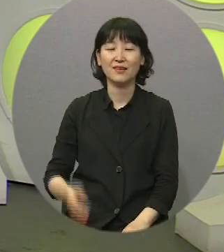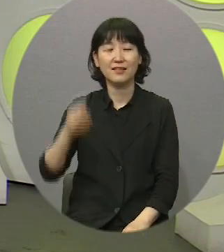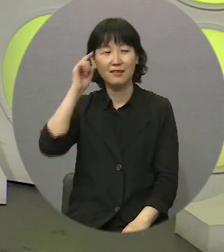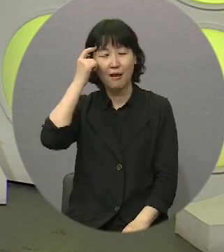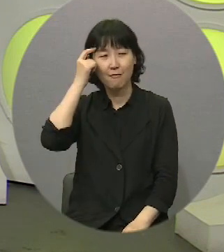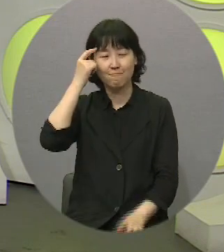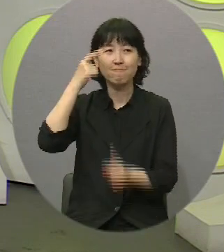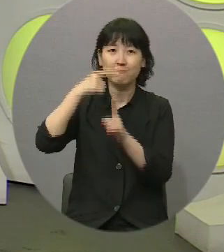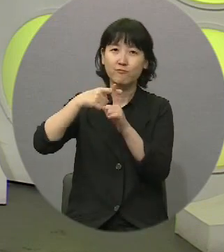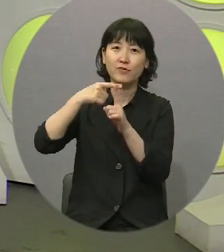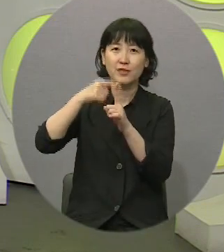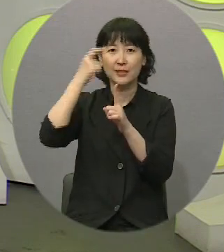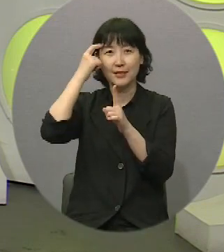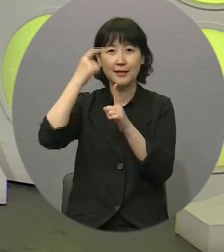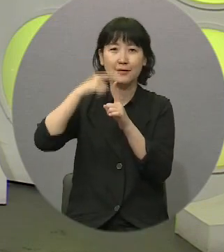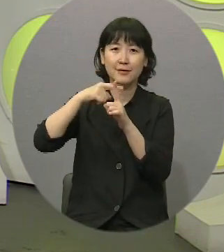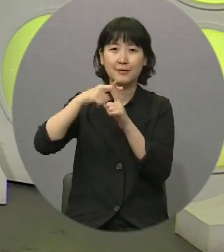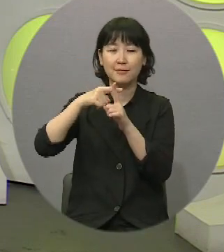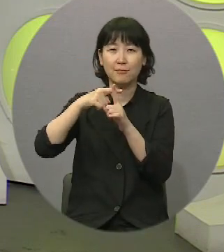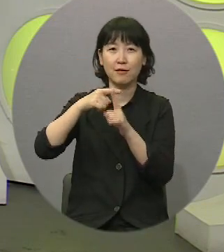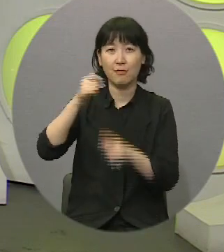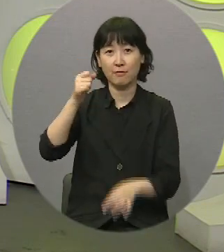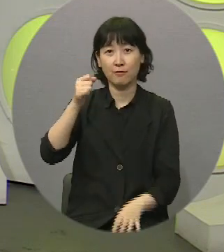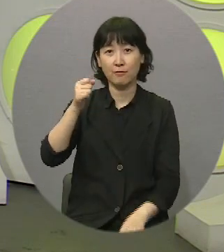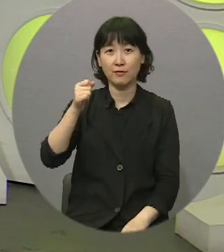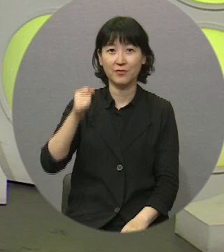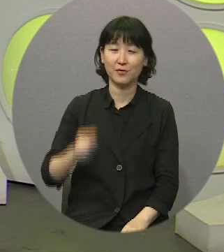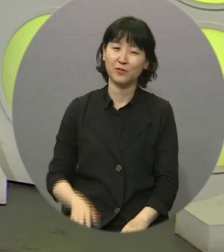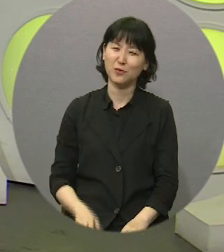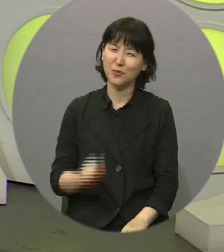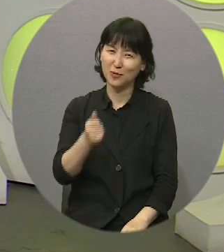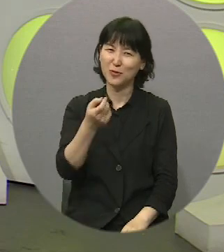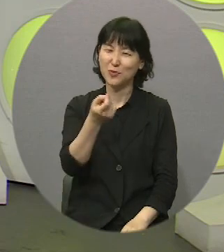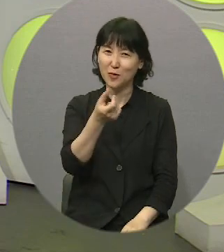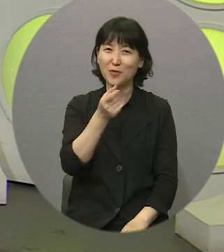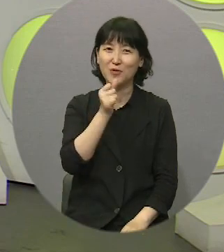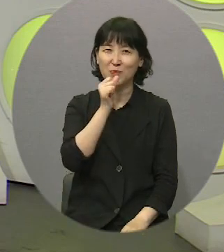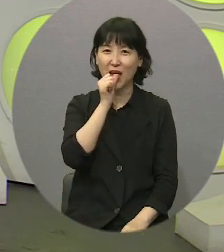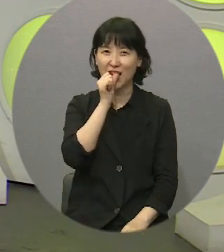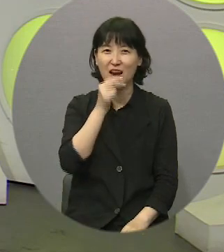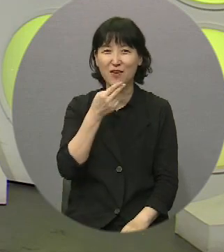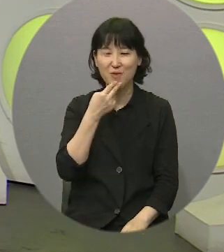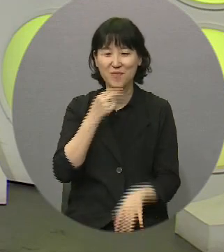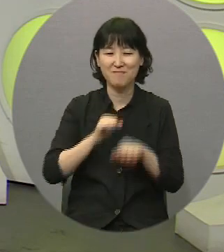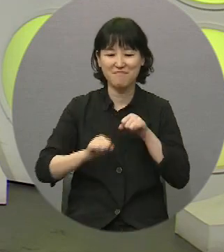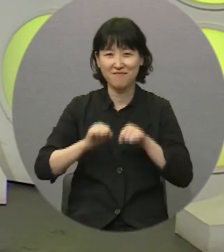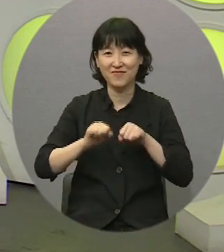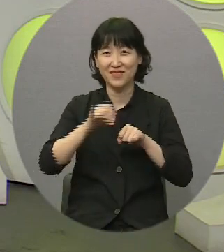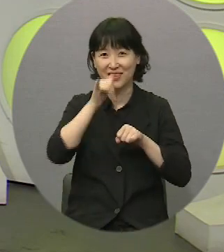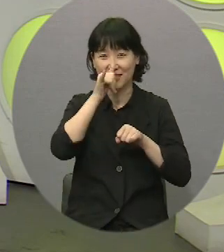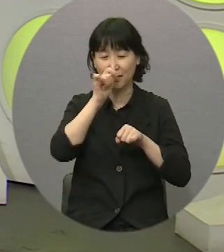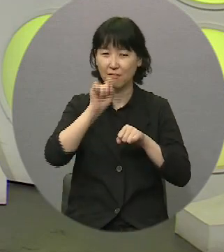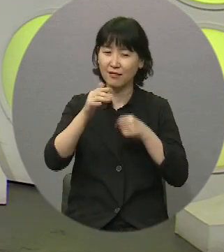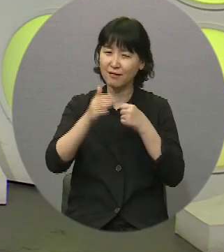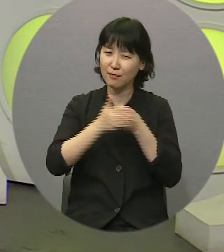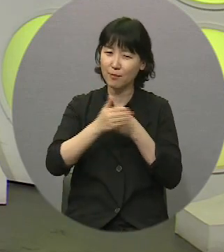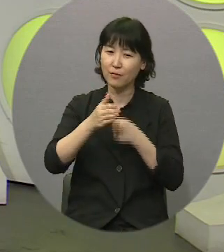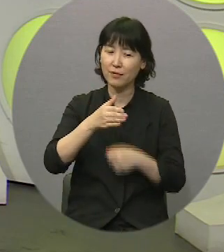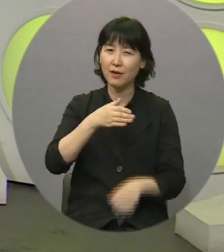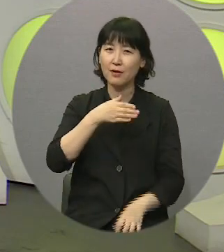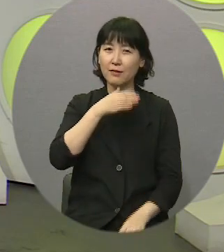긍정적으로 사는 긍정적으로. 네, 긍정 마인드가 있거든요. 그래서 네. 좀 철딱서니가 제가 없습니다. 네, 그러다 보니까 네. 이렇게 빨리 안